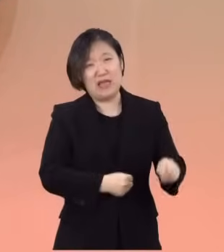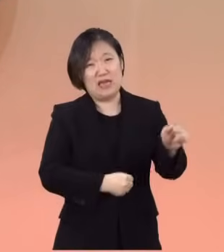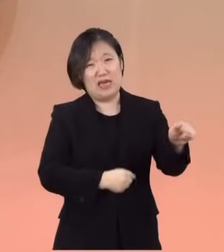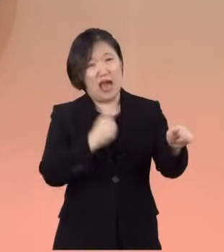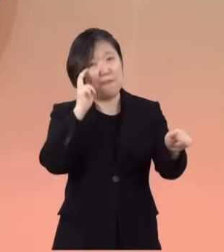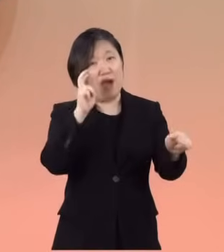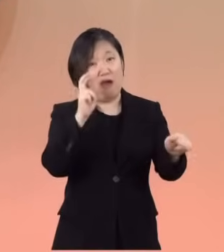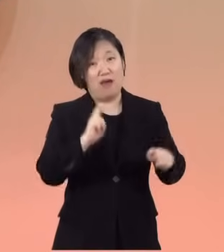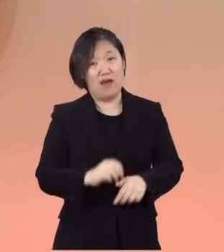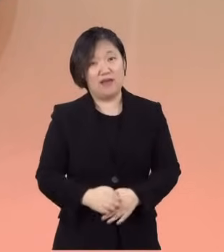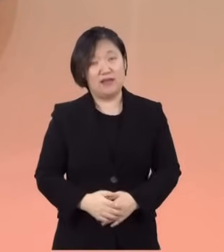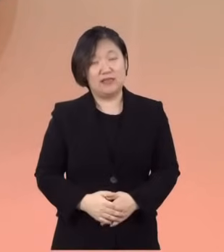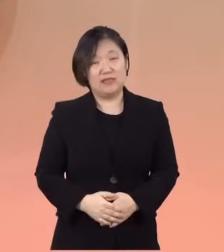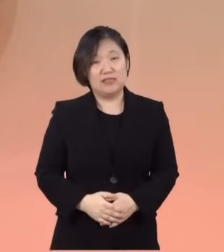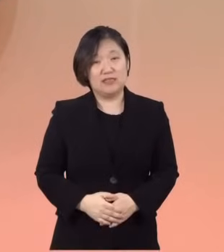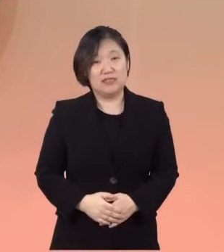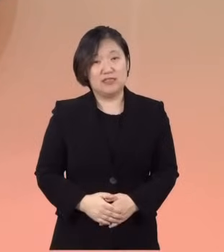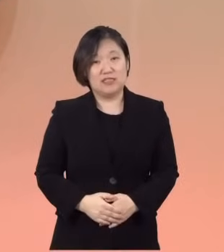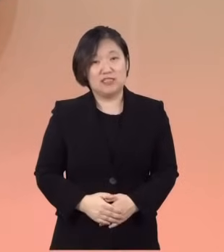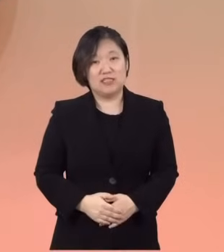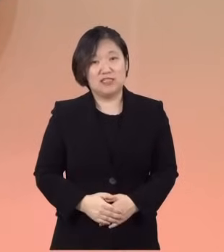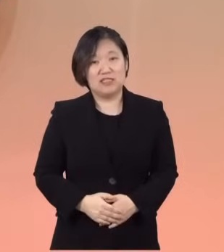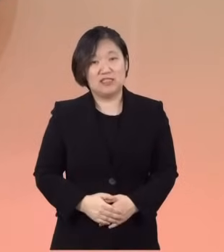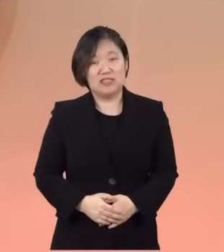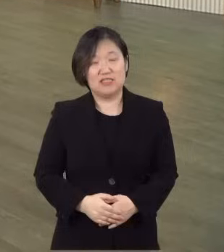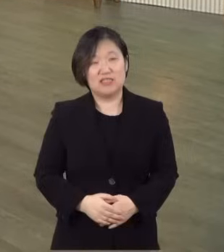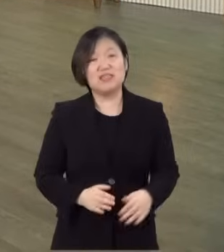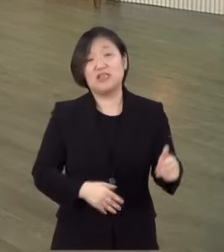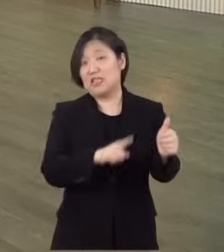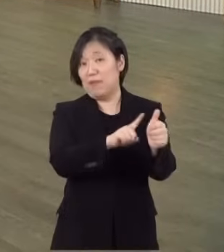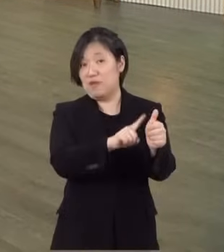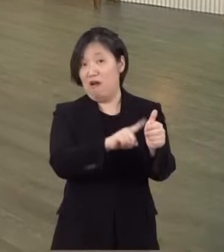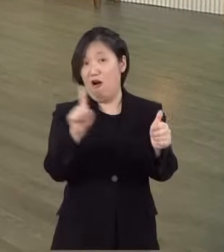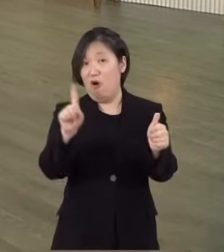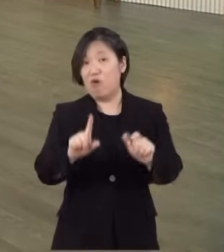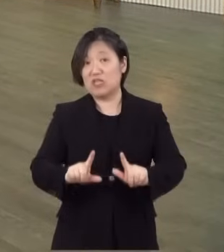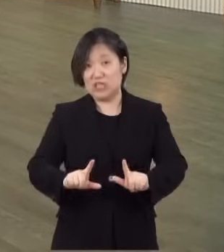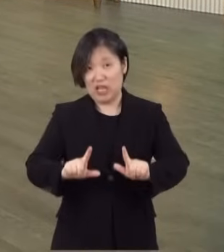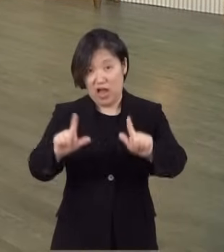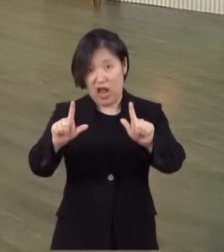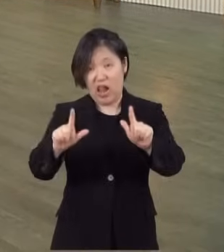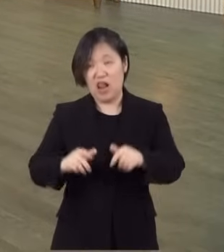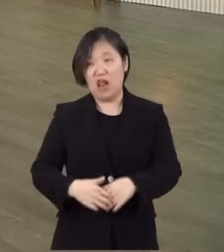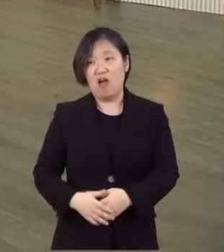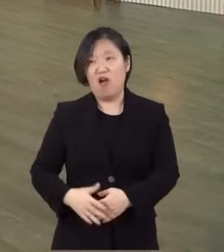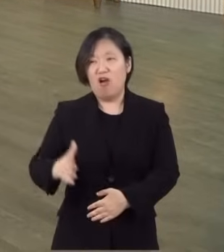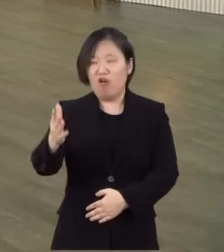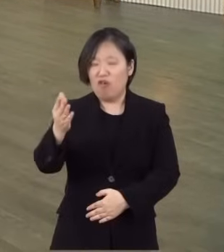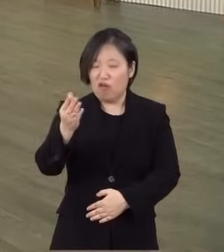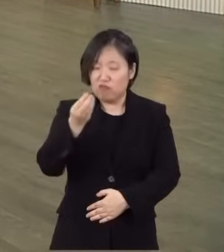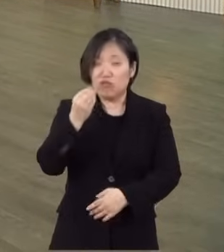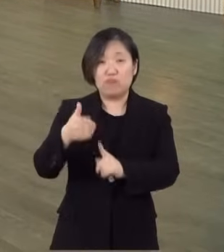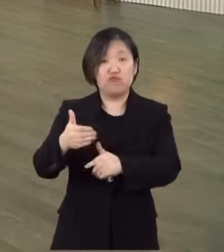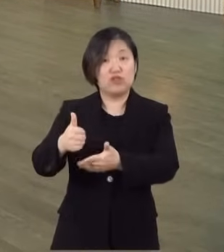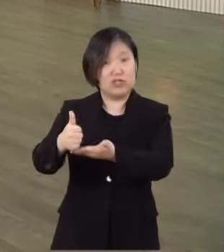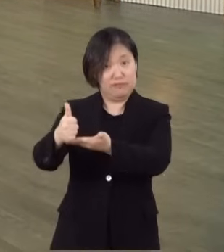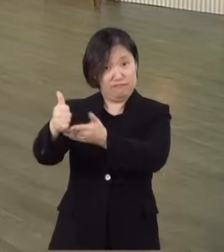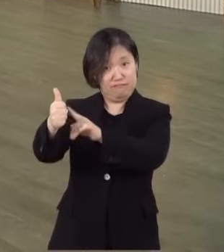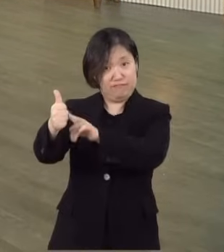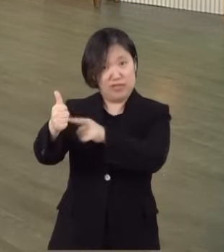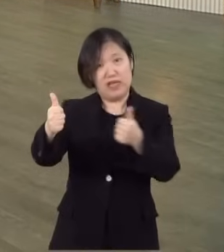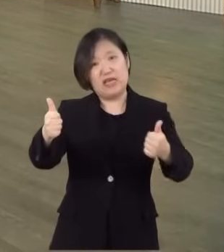미루어 짐작할 수가 있습니다 함양이 어느 날 거룩하신